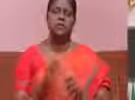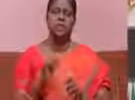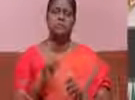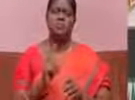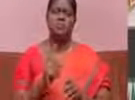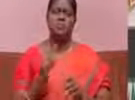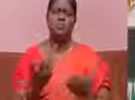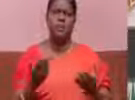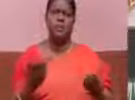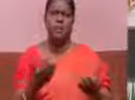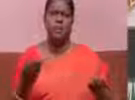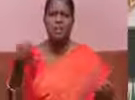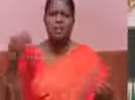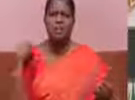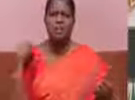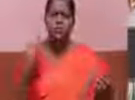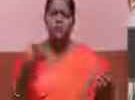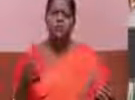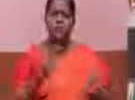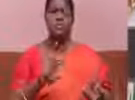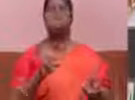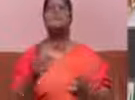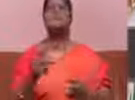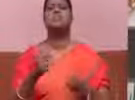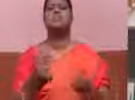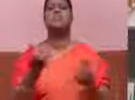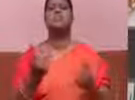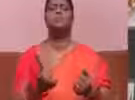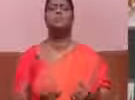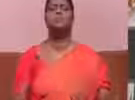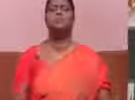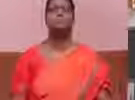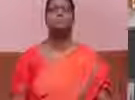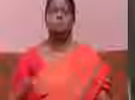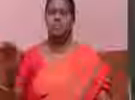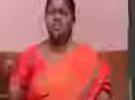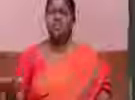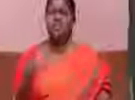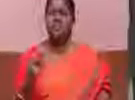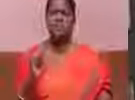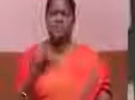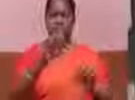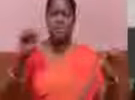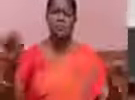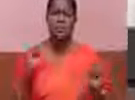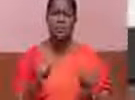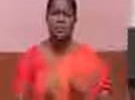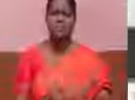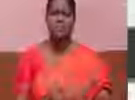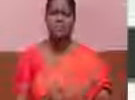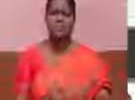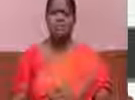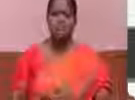அப்போதுதான் குறைகள் இருப்பது அறியப்பட்டால் அதனை சரி செய்ய இயலும். தம்பி, ஏன்பா இங்கே கம்பியை